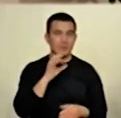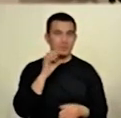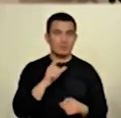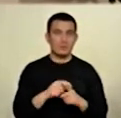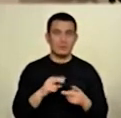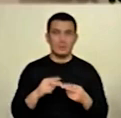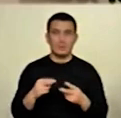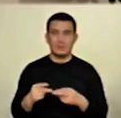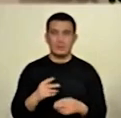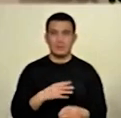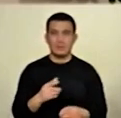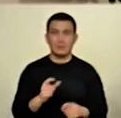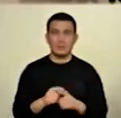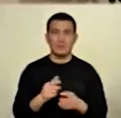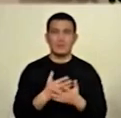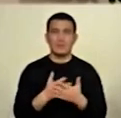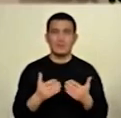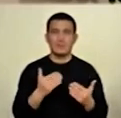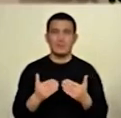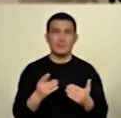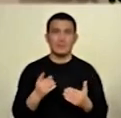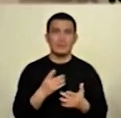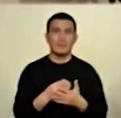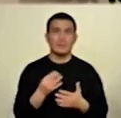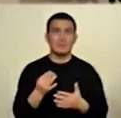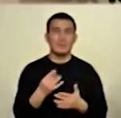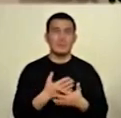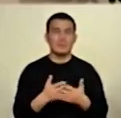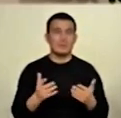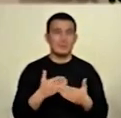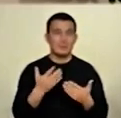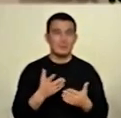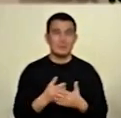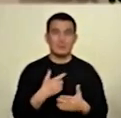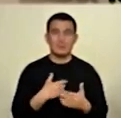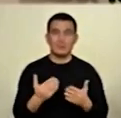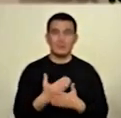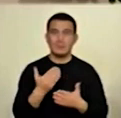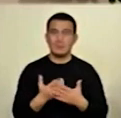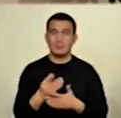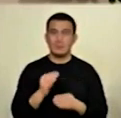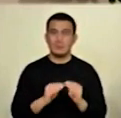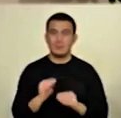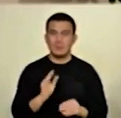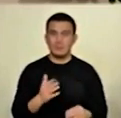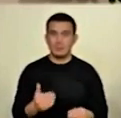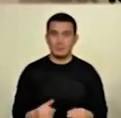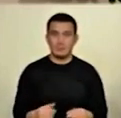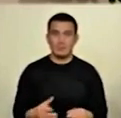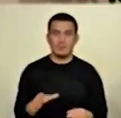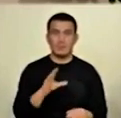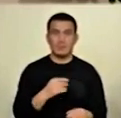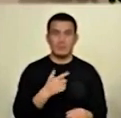qo'ydik va pastga matnlar hech qanday ma'lumotimiz yo'q. O'sha joyga endi o'zimiz yangitdan ma'lumot kirgizamiz. Misol tariqasida